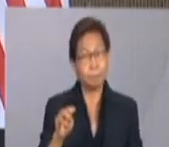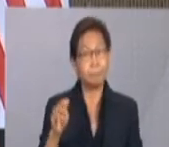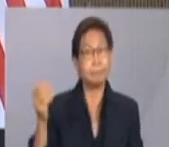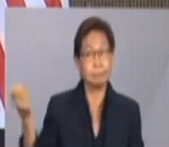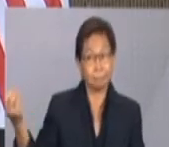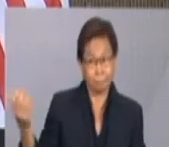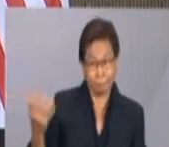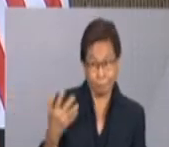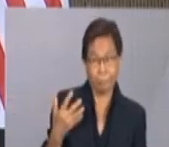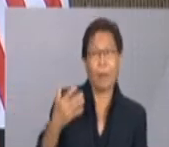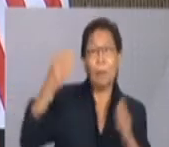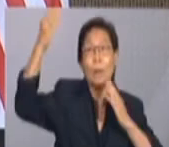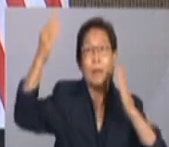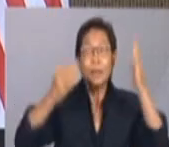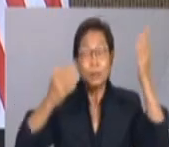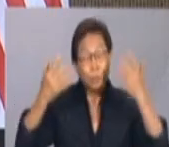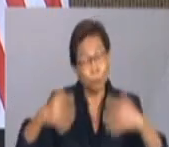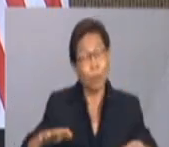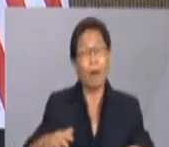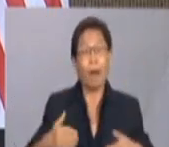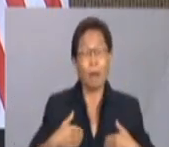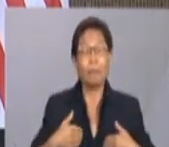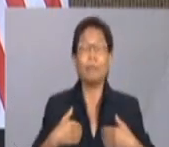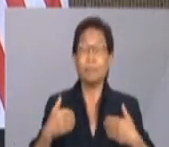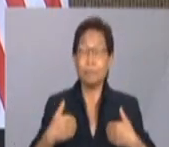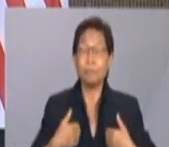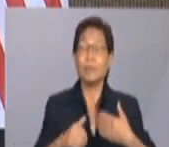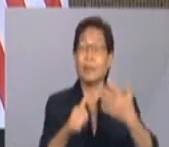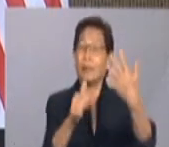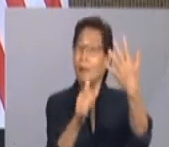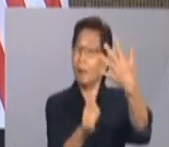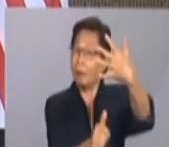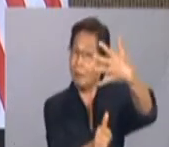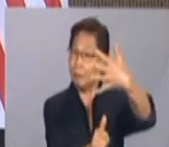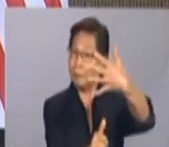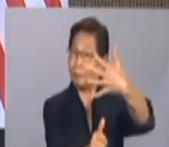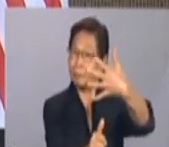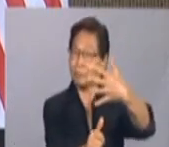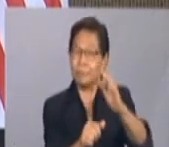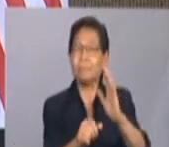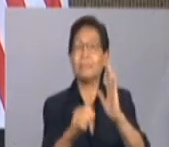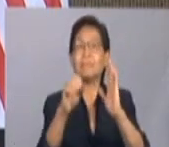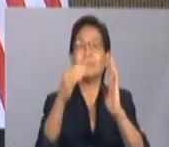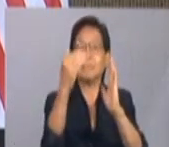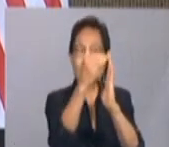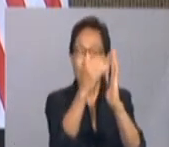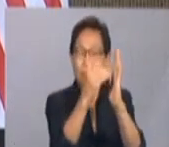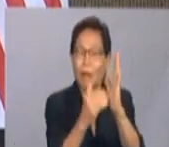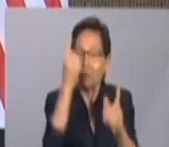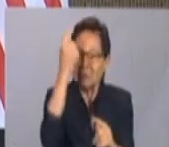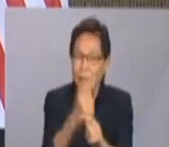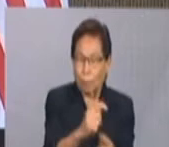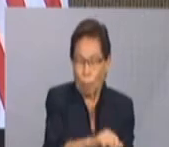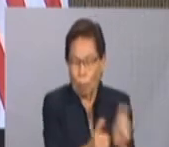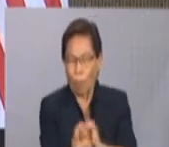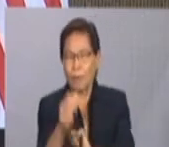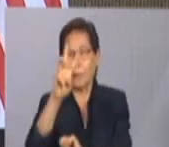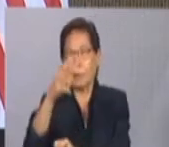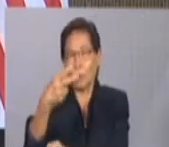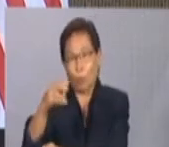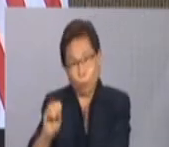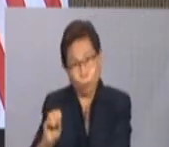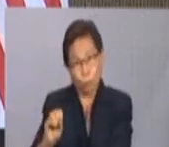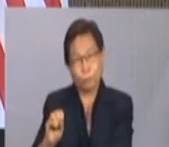negara kita juga telah memenuhi 6 crack Iro yang ditetapkan oleh ketuban kesehatan sedunia